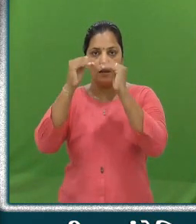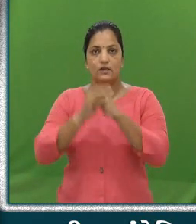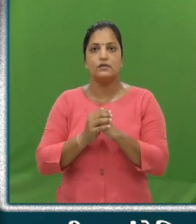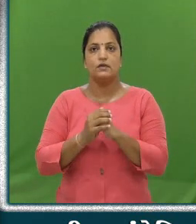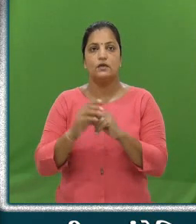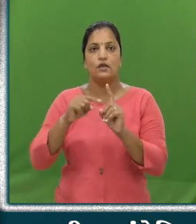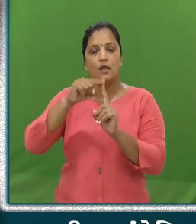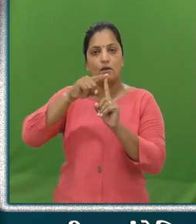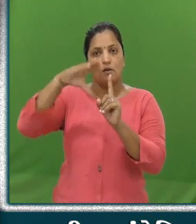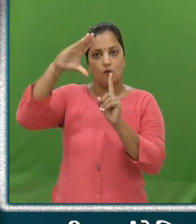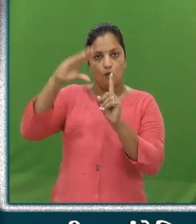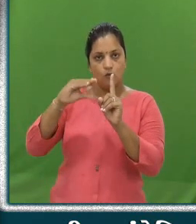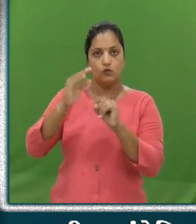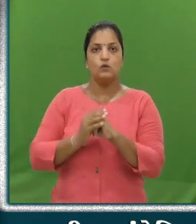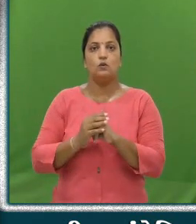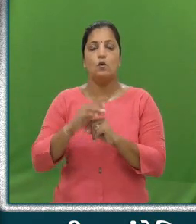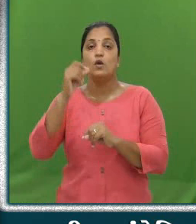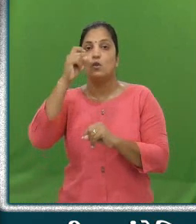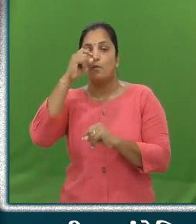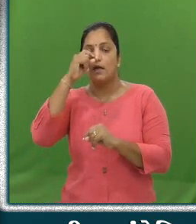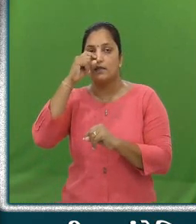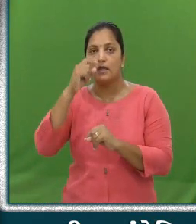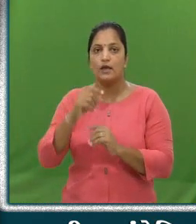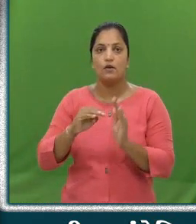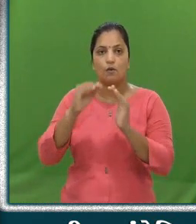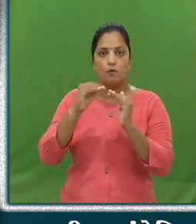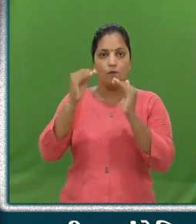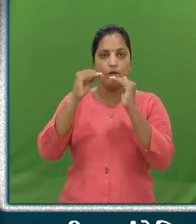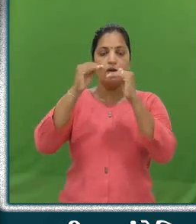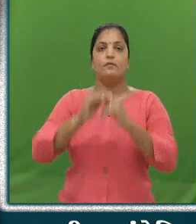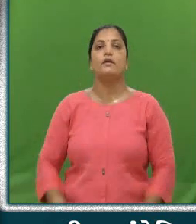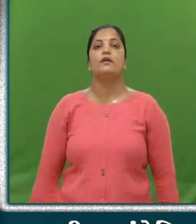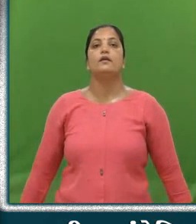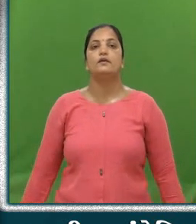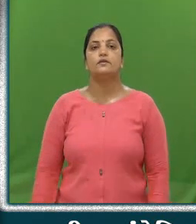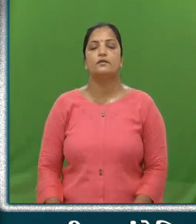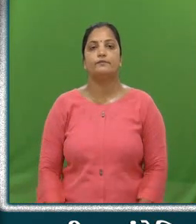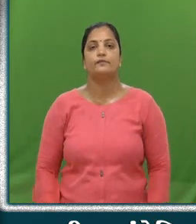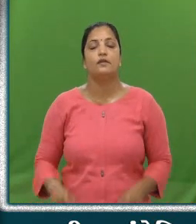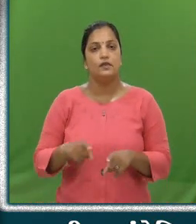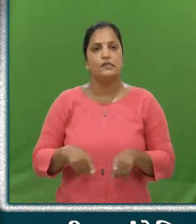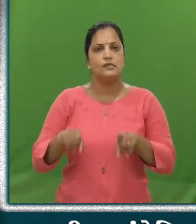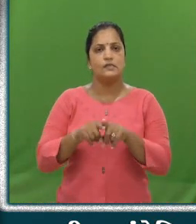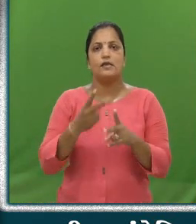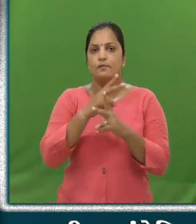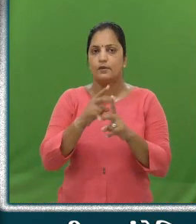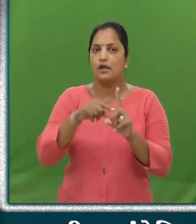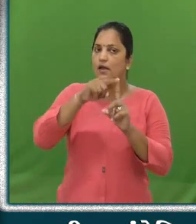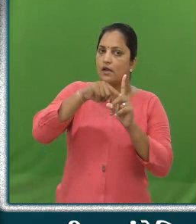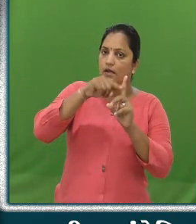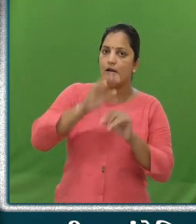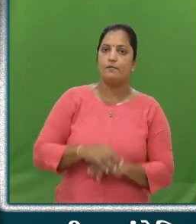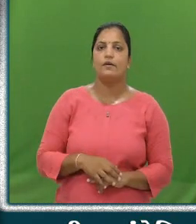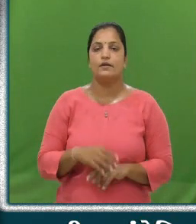માદાનો વિકાસ કરતા હોય છે એટલે કે આ રીતે જે જુદા જુદા સજીવો જે છે તેઓની અંદર તાપમાન